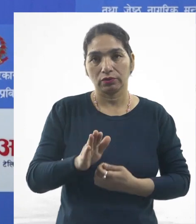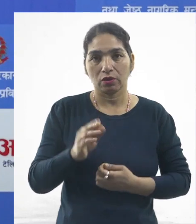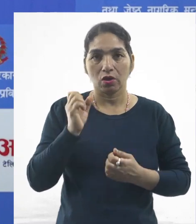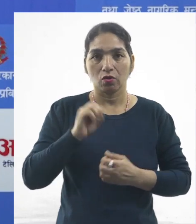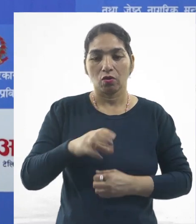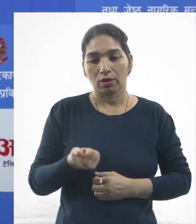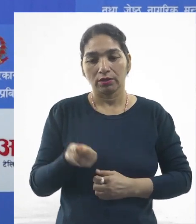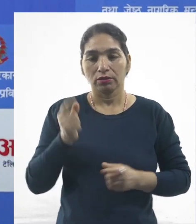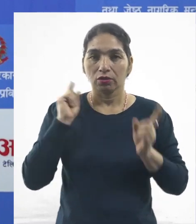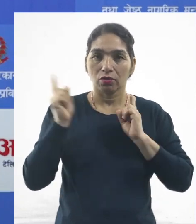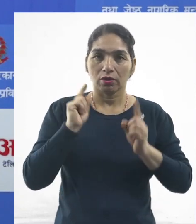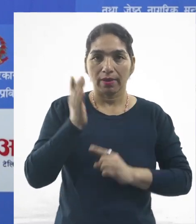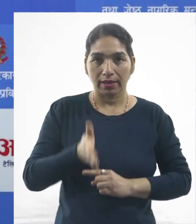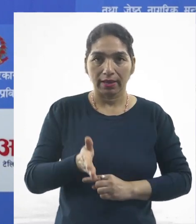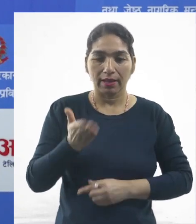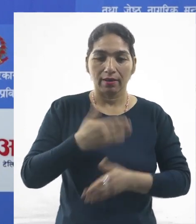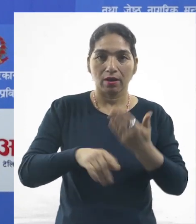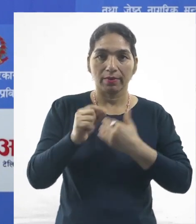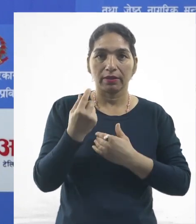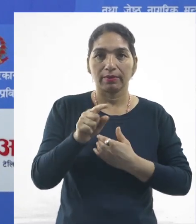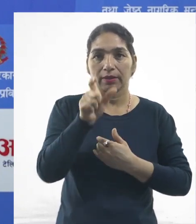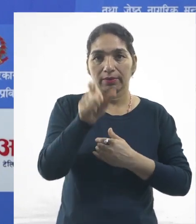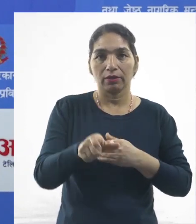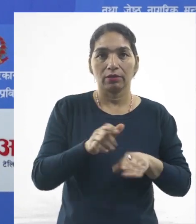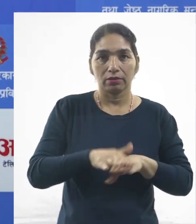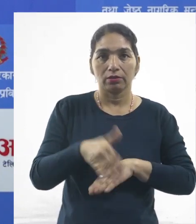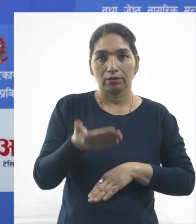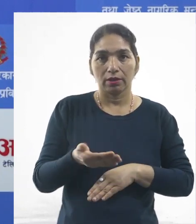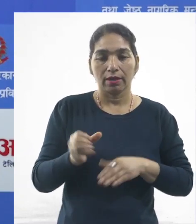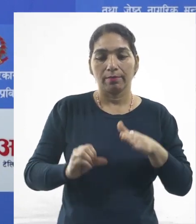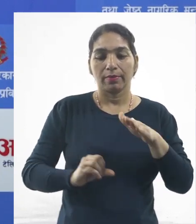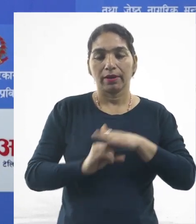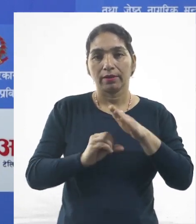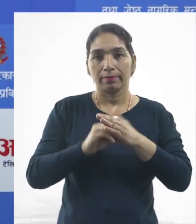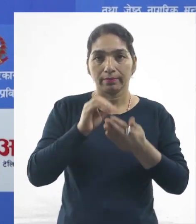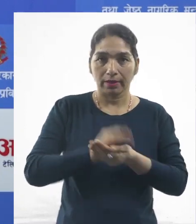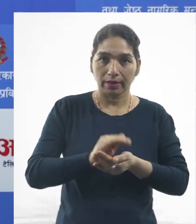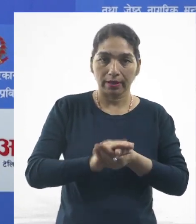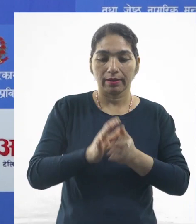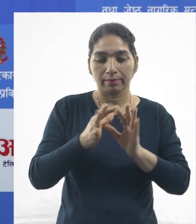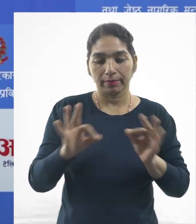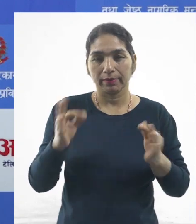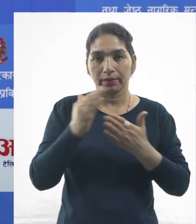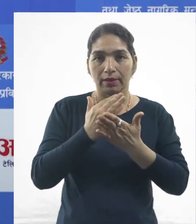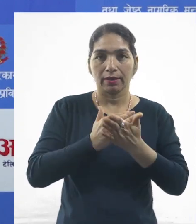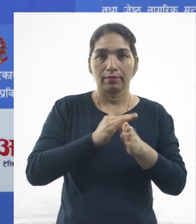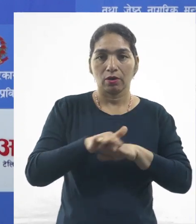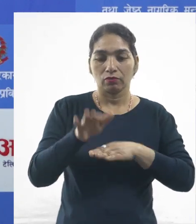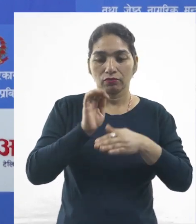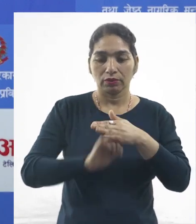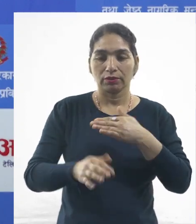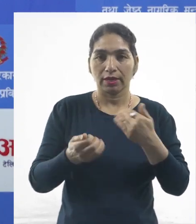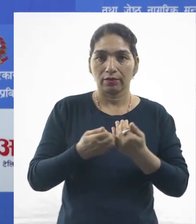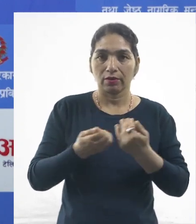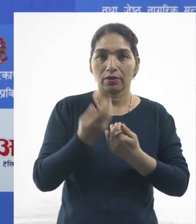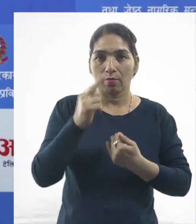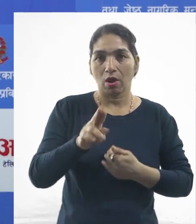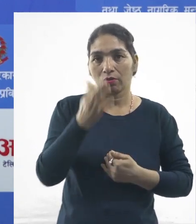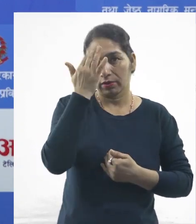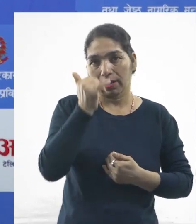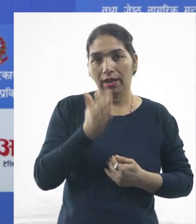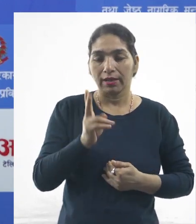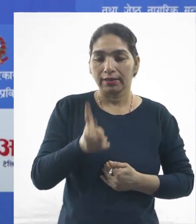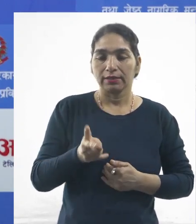गोकर्णेश्वर नगरपालिकाले अपाङ्गता भएका व्यक्तिहरूलाई प्राथमिकतामा राखेर विभिन्न कार्यक्रमहरू सञ्चालन गर्ने हुनाले नै